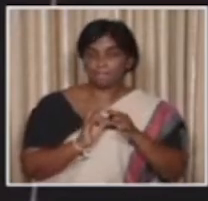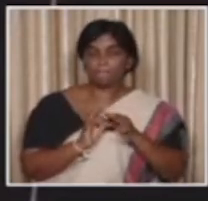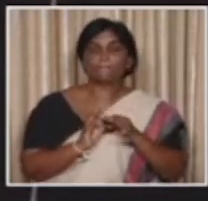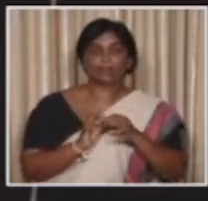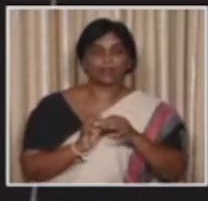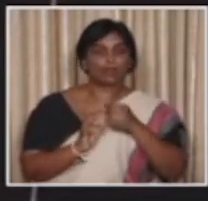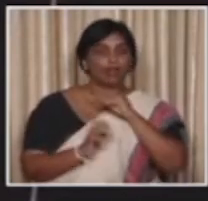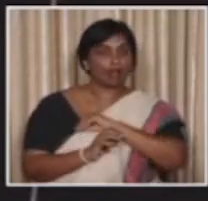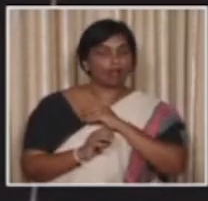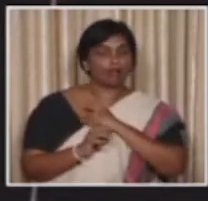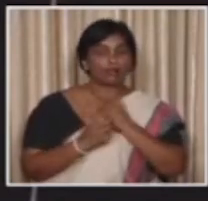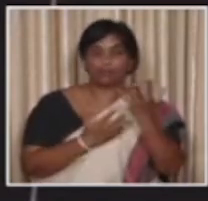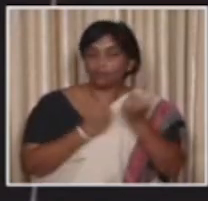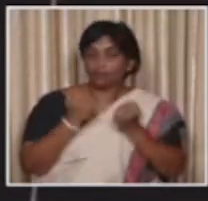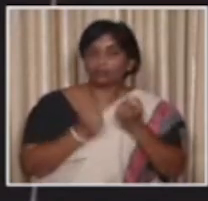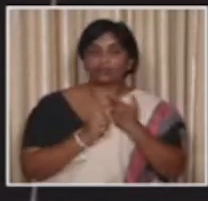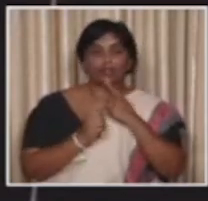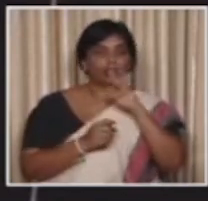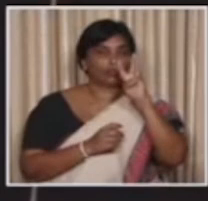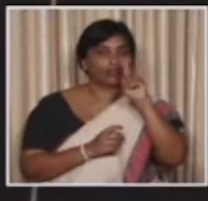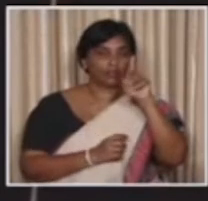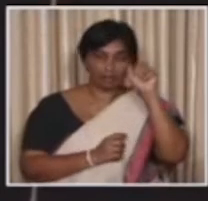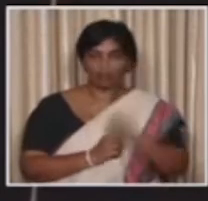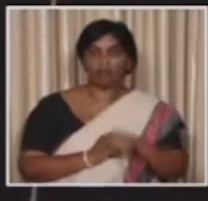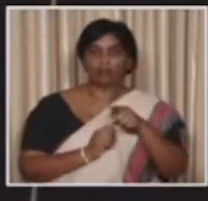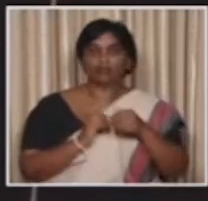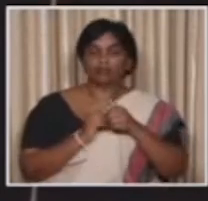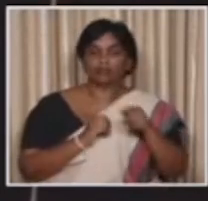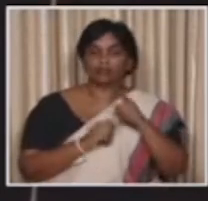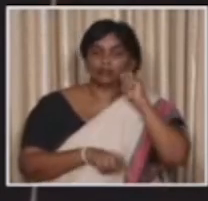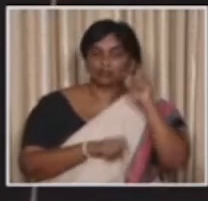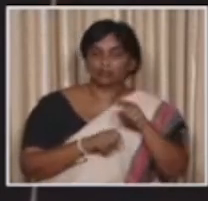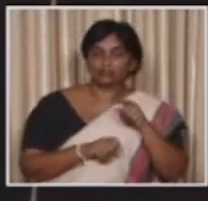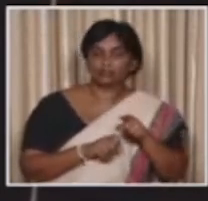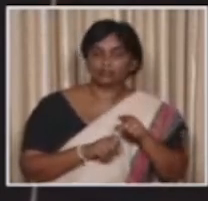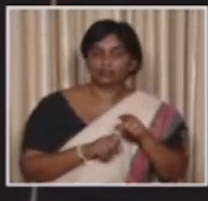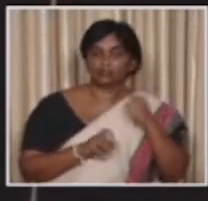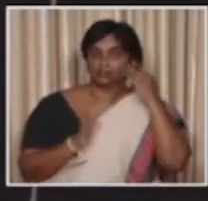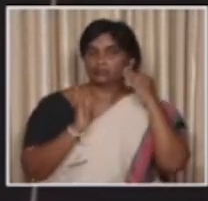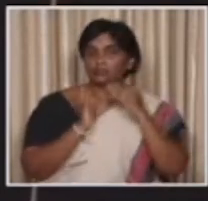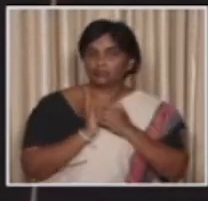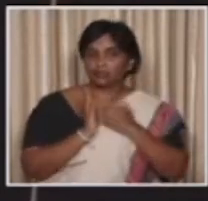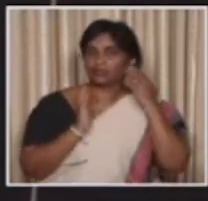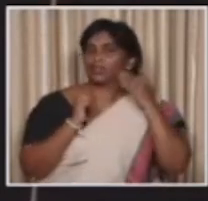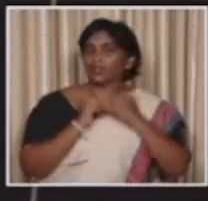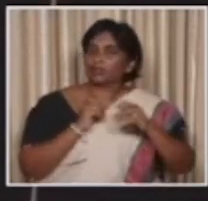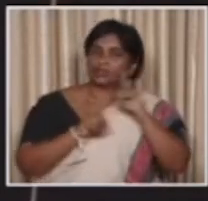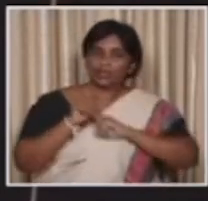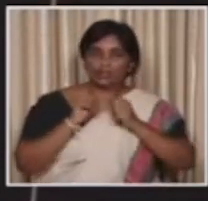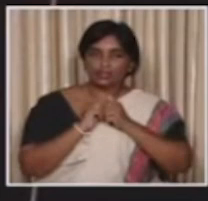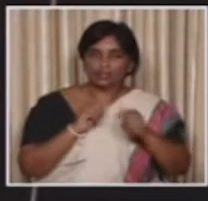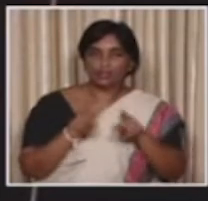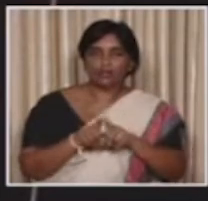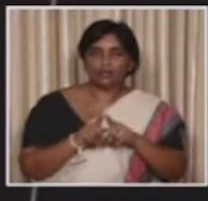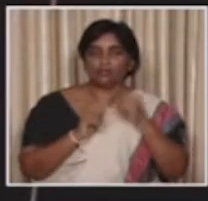ආදායම් බදු රුපියලක් කර ගෙවන්නේ පුද්ගලික ආදායම් බදු 31000යි. මේ රටේ මිනිස්සු බදු ගෙවන්නේ නැහැ. ඒ නිසා අපි සාමාන්‍ය මිනිහගෙන් ගන්නවට